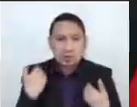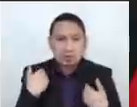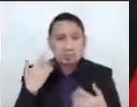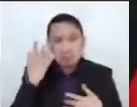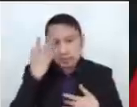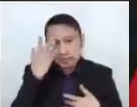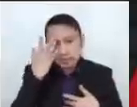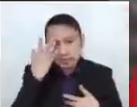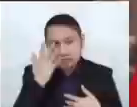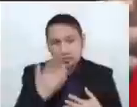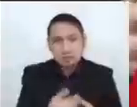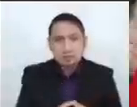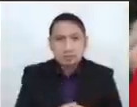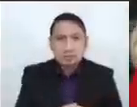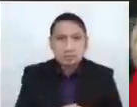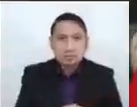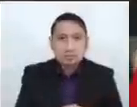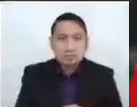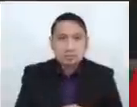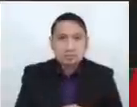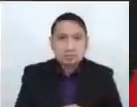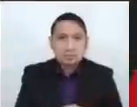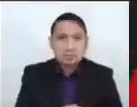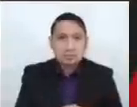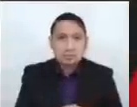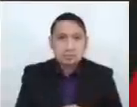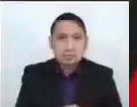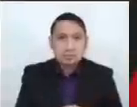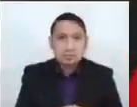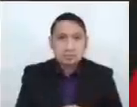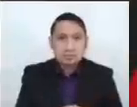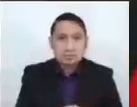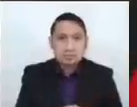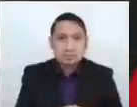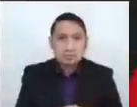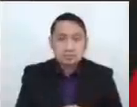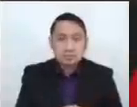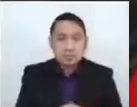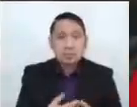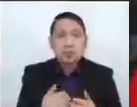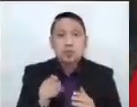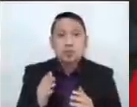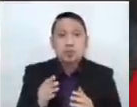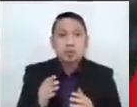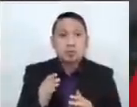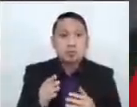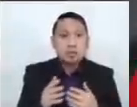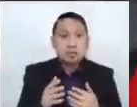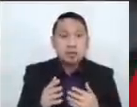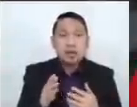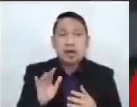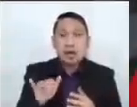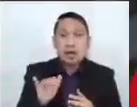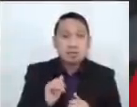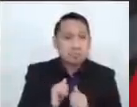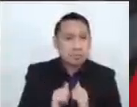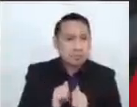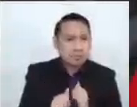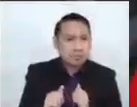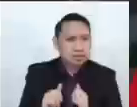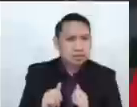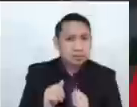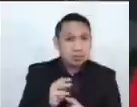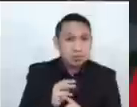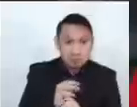Pangulong Fidel B. Ramos. Ah, okay. So Marso pala, kahit noong Marso pa na gusto niyo siyang